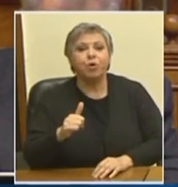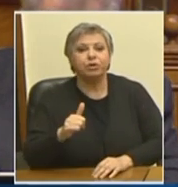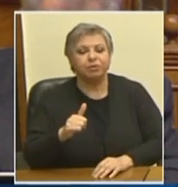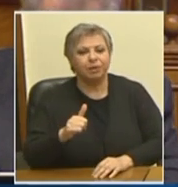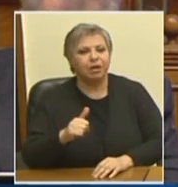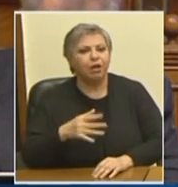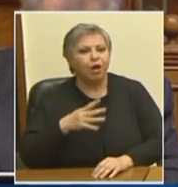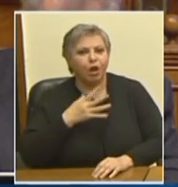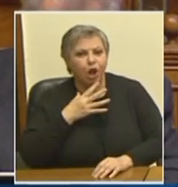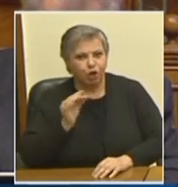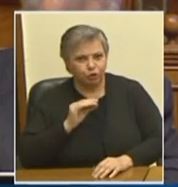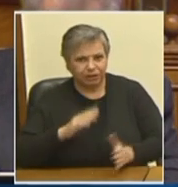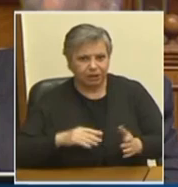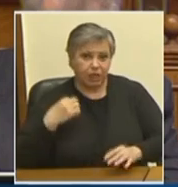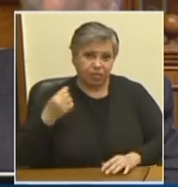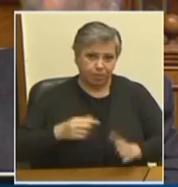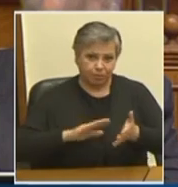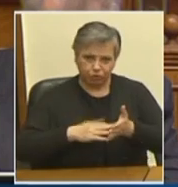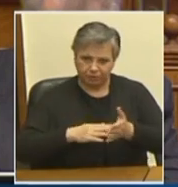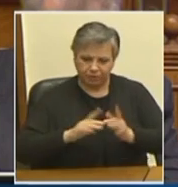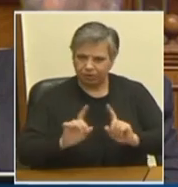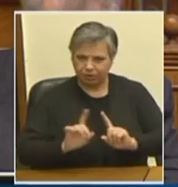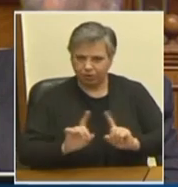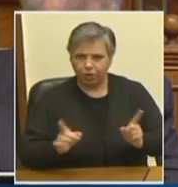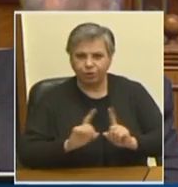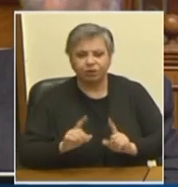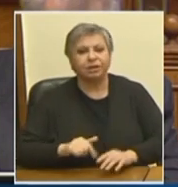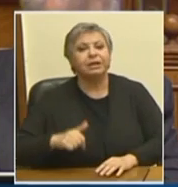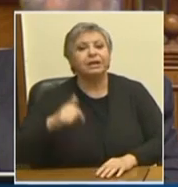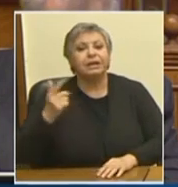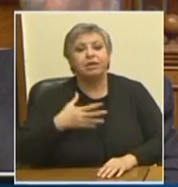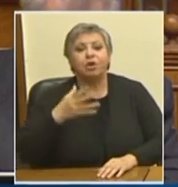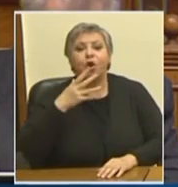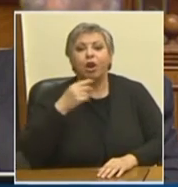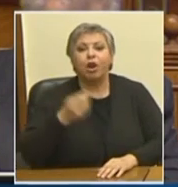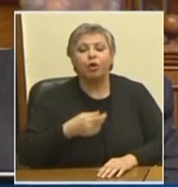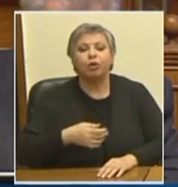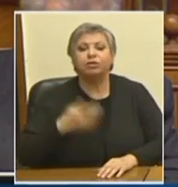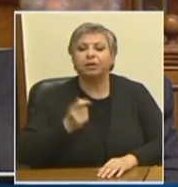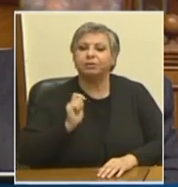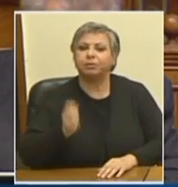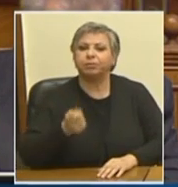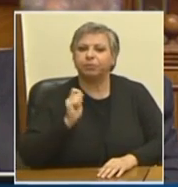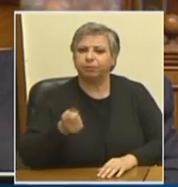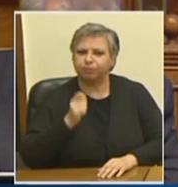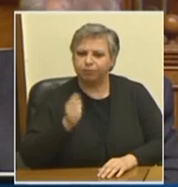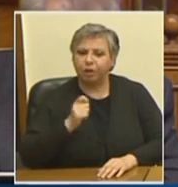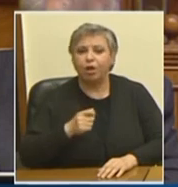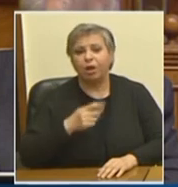θεωρούνται δημόσιοι υπάλληλοι ή επειδή απολαμβάνουν της δημοσιοπαλληλικής μονιμότητας κατά το